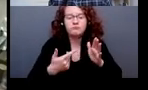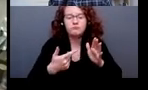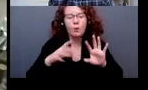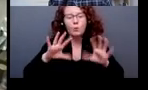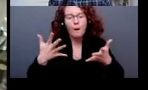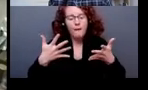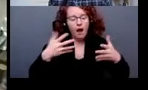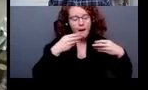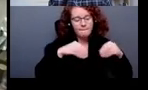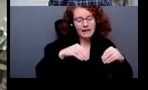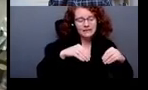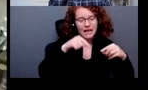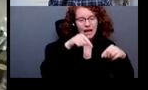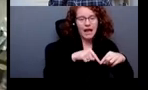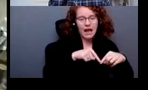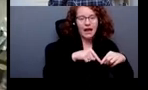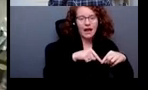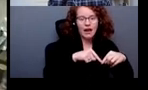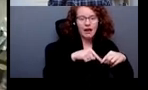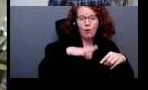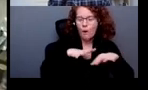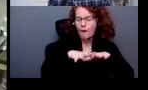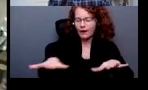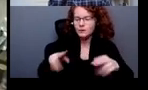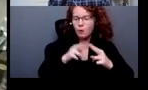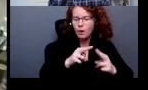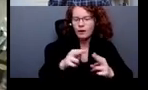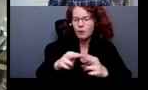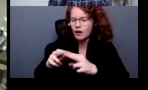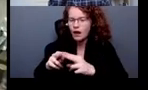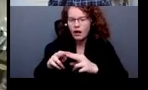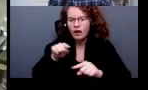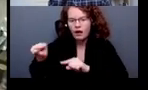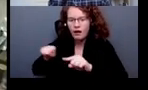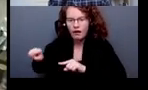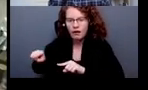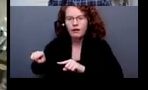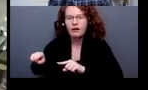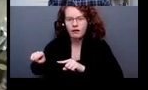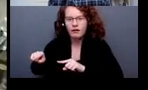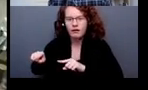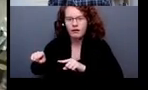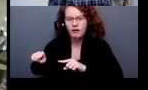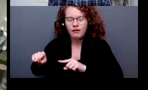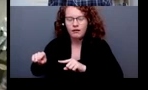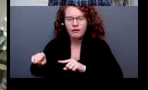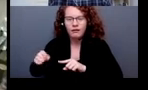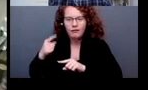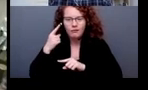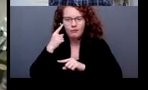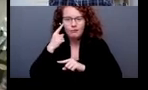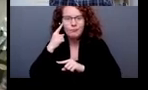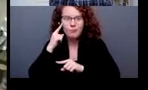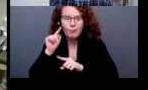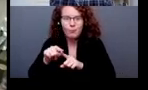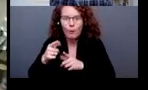ici à Genève sont connectées avec un certain nombre de personnes qui ne sont pas toujours les mêmes dans ces boutiques, et qu'une des